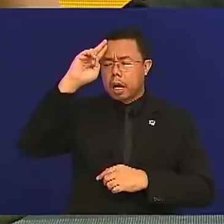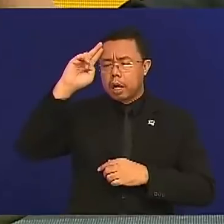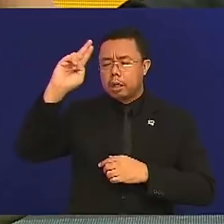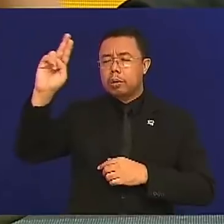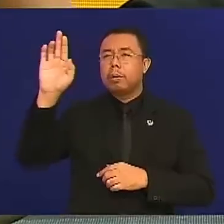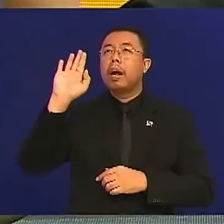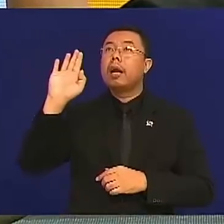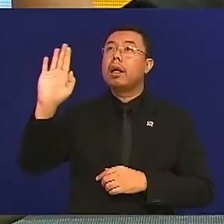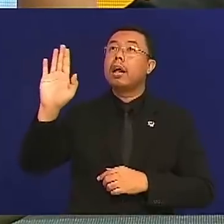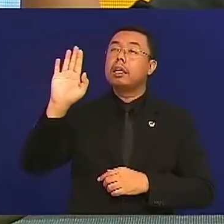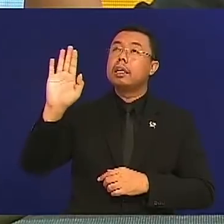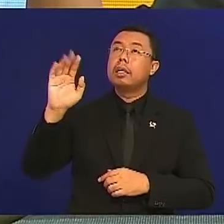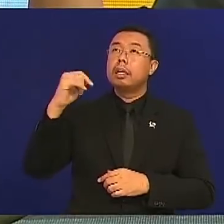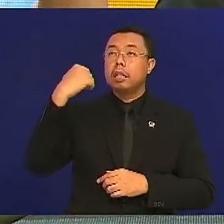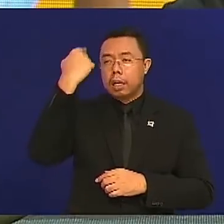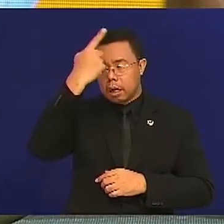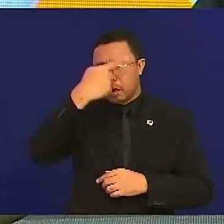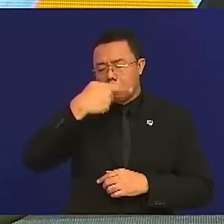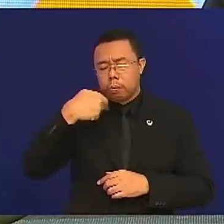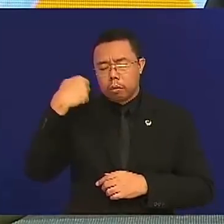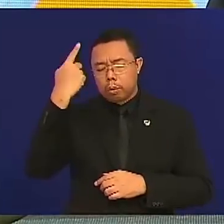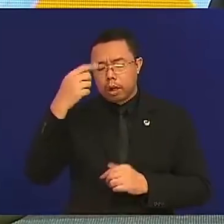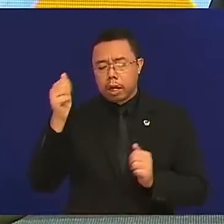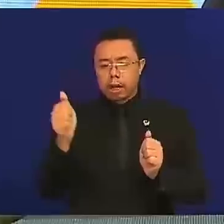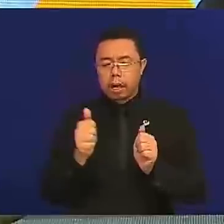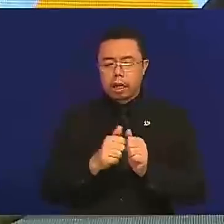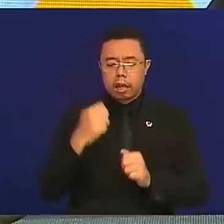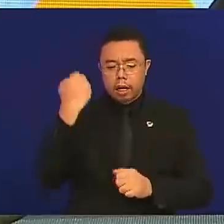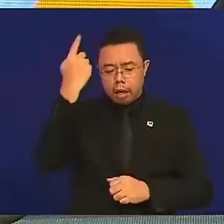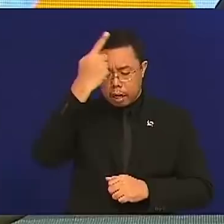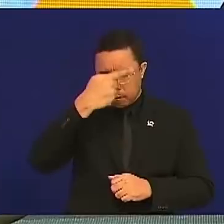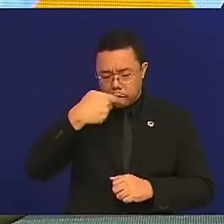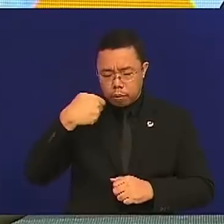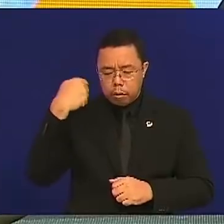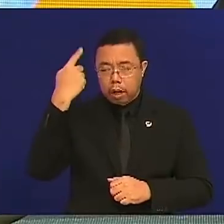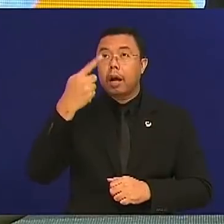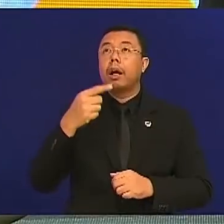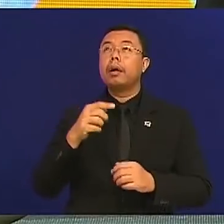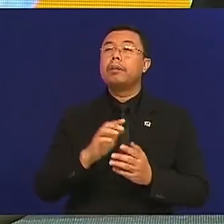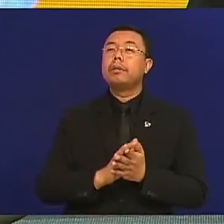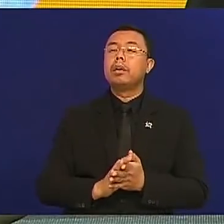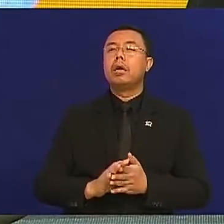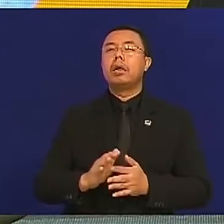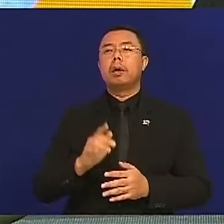Berjumpa Tuhan nanti, muka dengan muka,